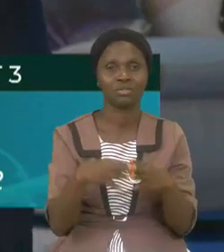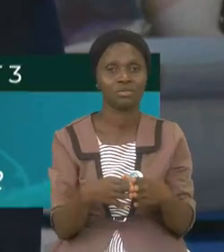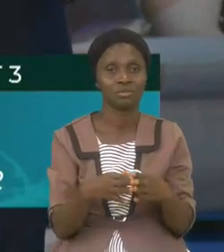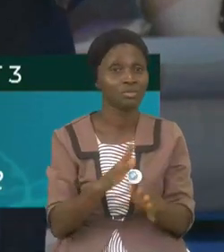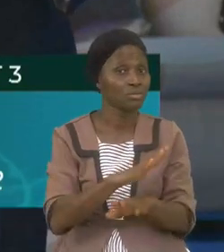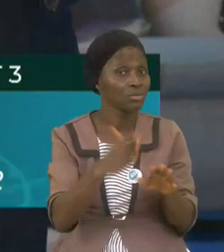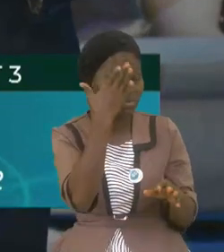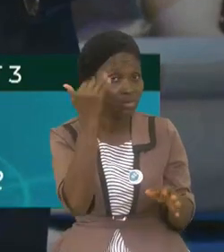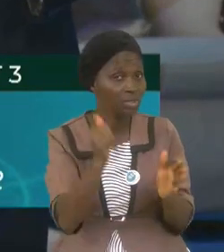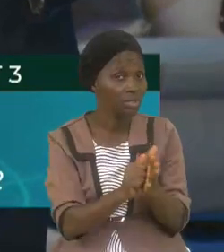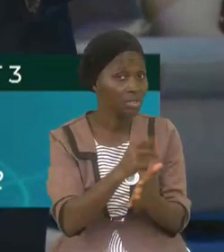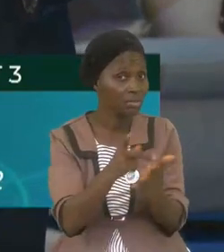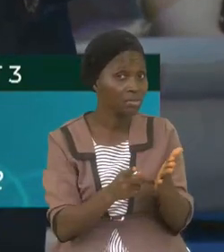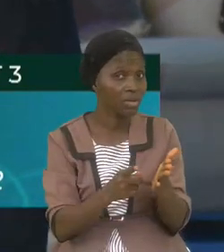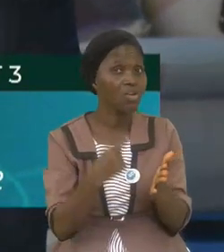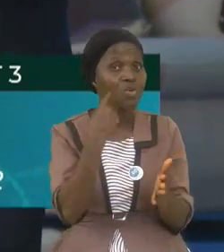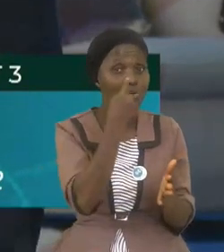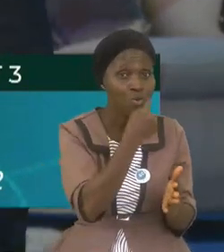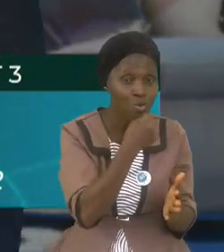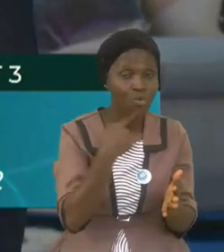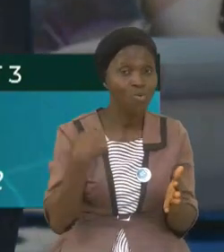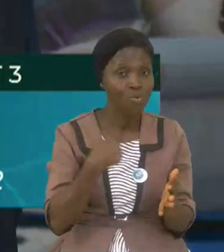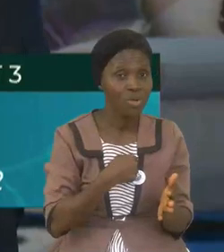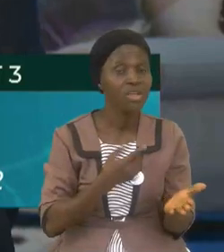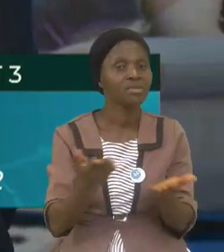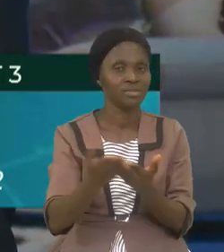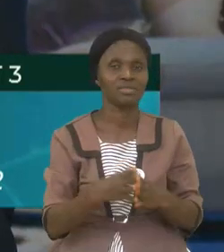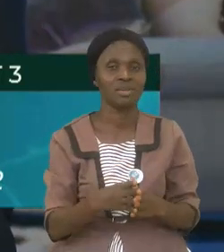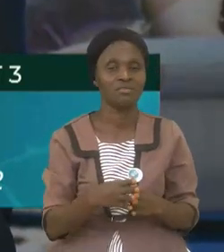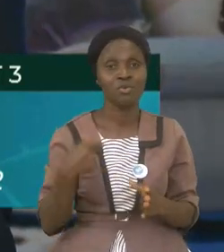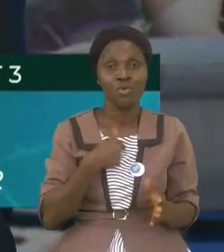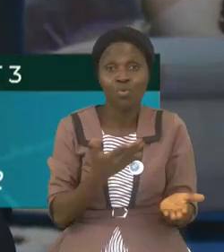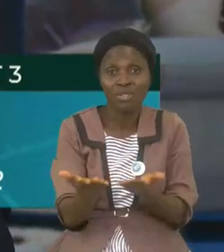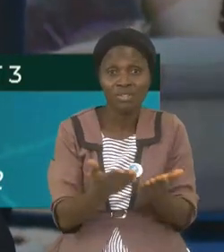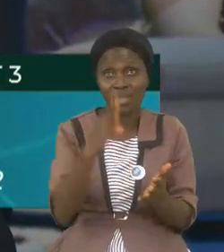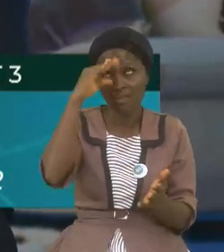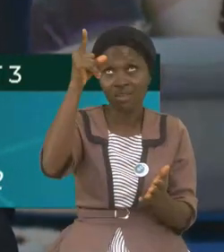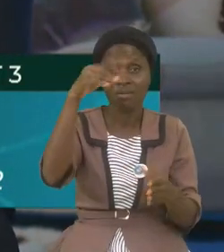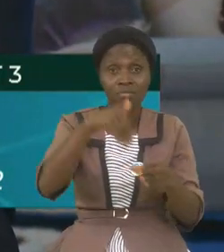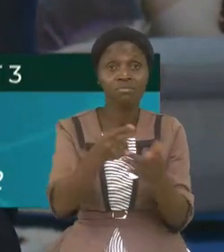Oui, il est capable, toujours capable, mais il ne faut pas oublier cette partie.